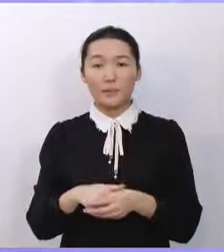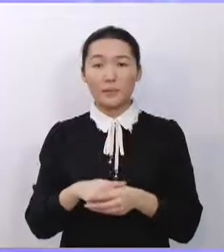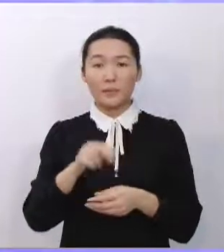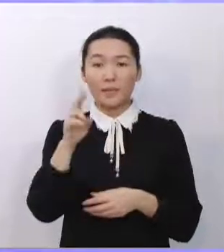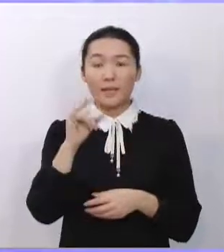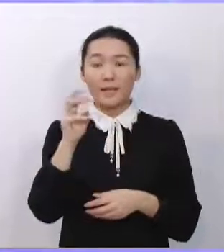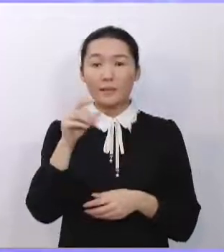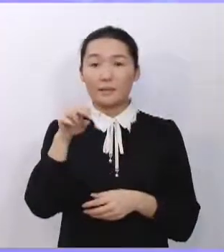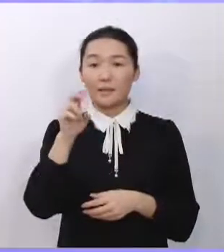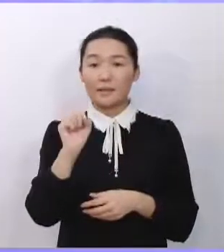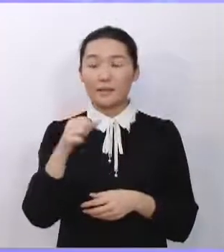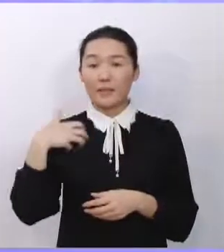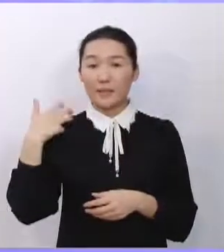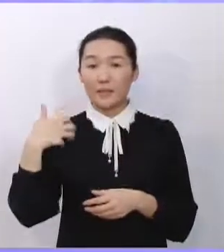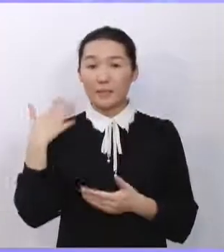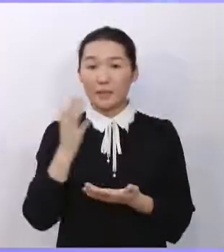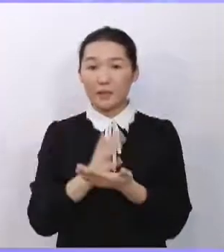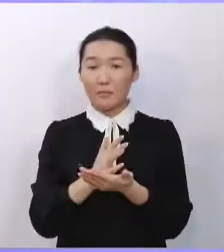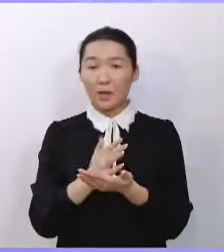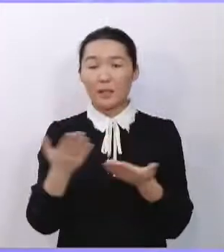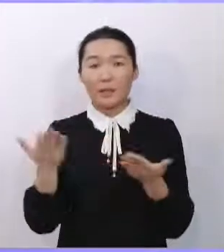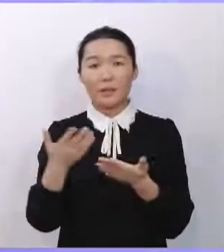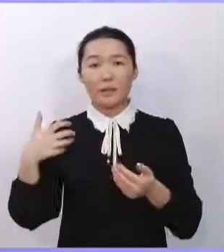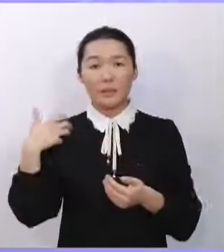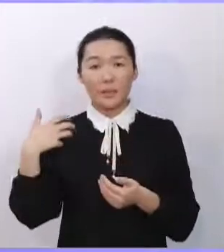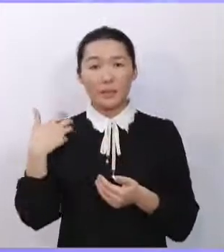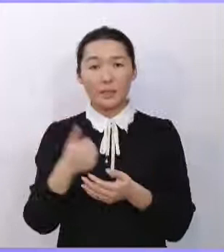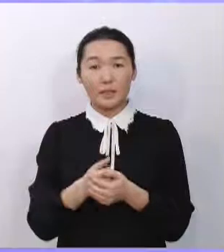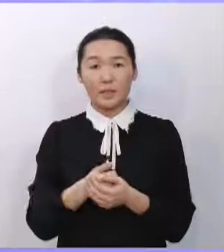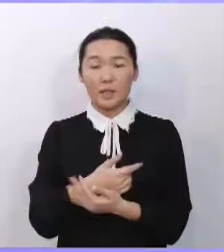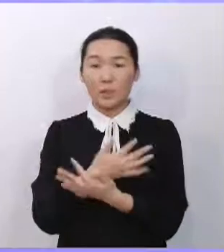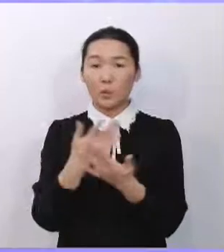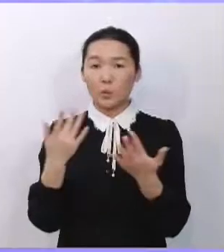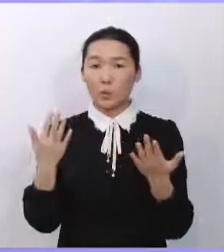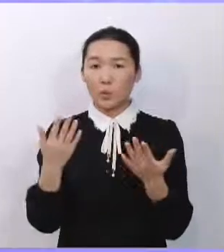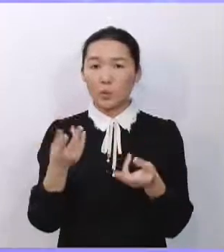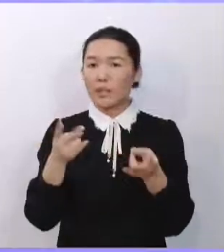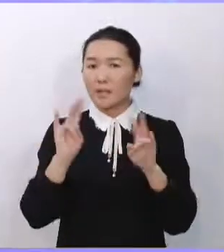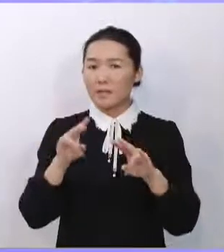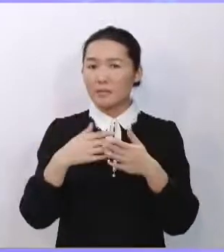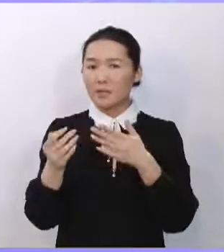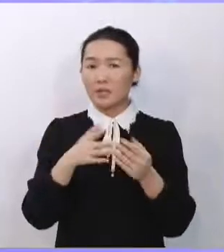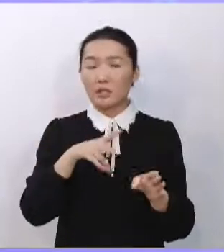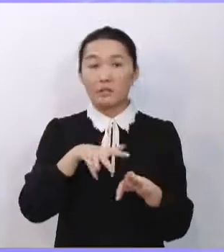Кымызда витаминдер бар. Кандай витаминдер? Түрдүү, керексизби же